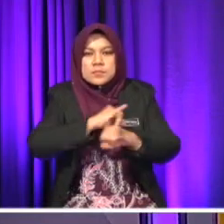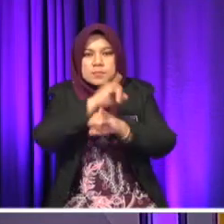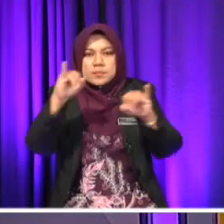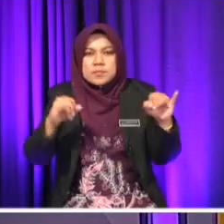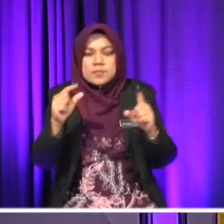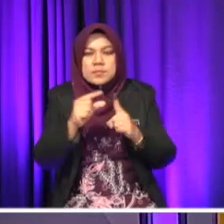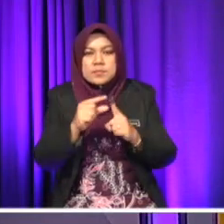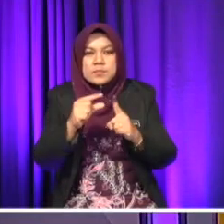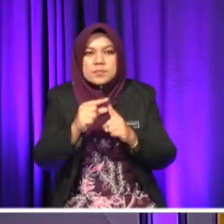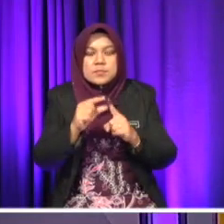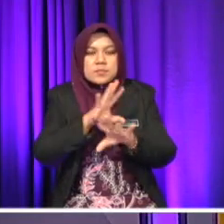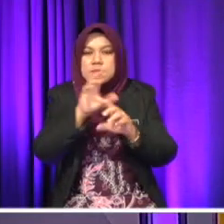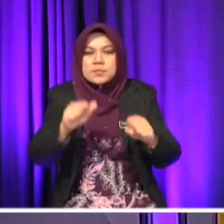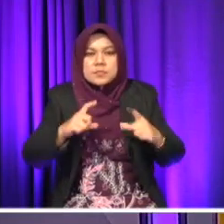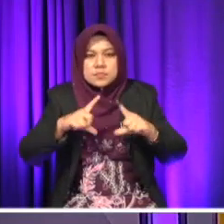patah-patahnya